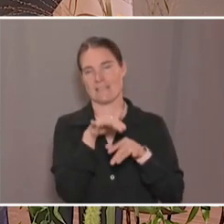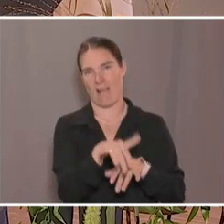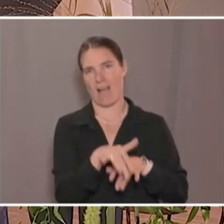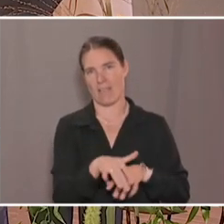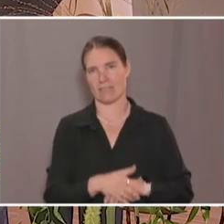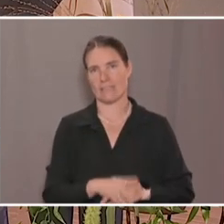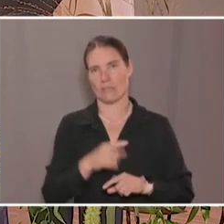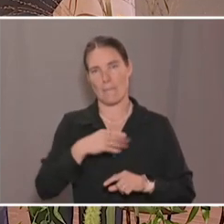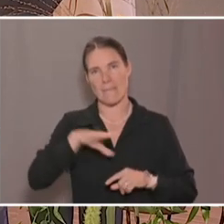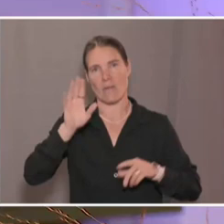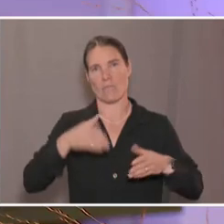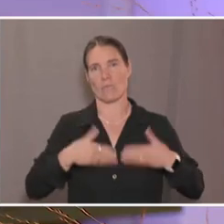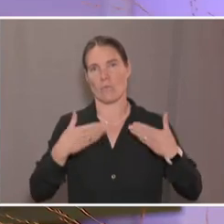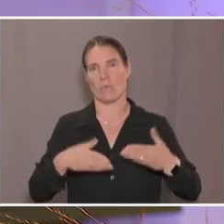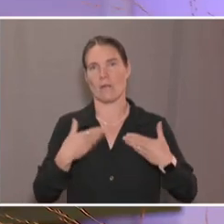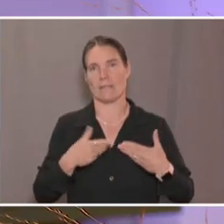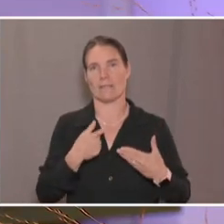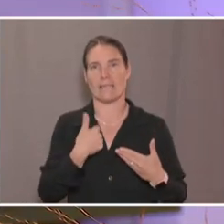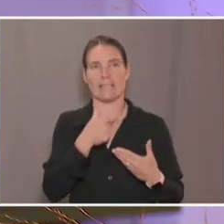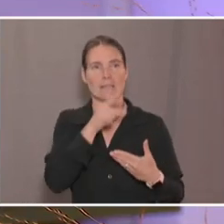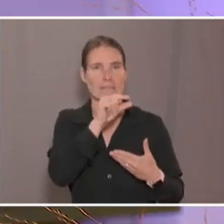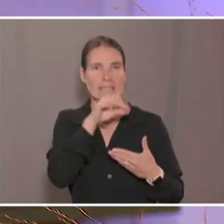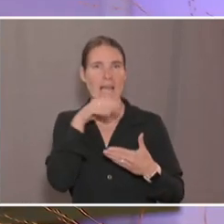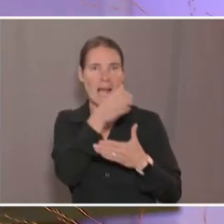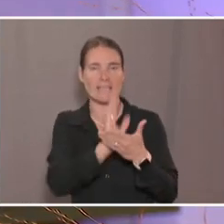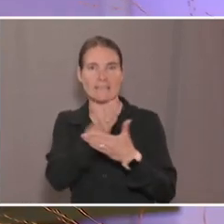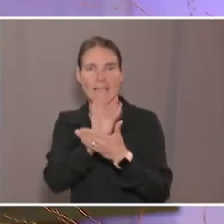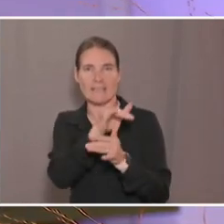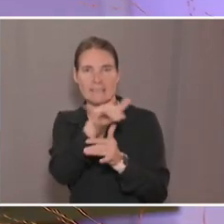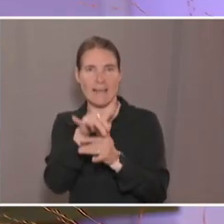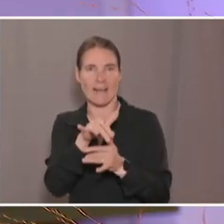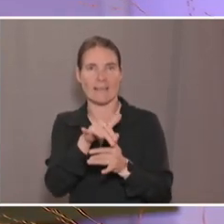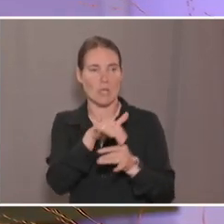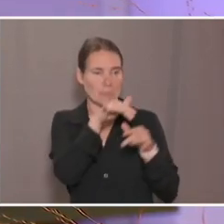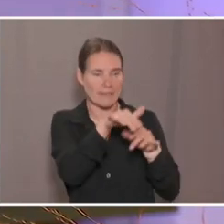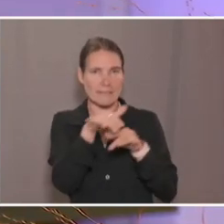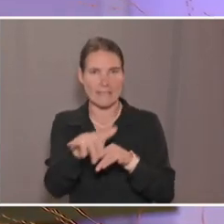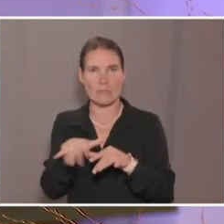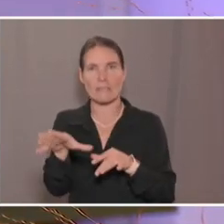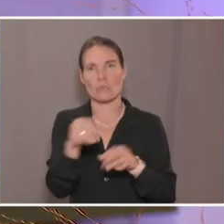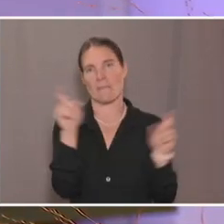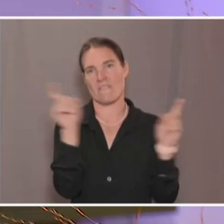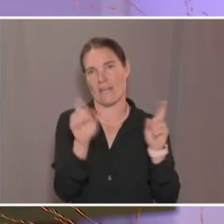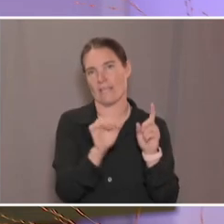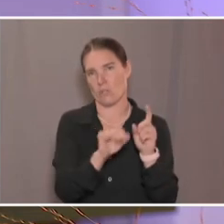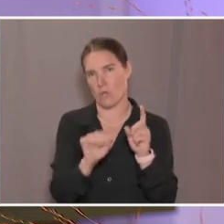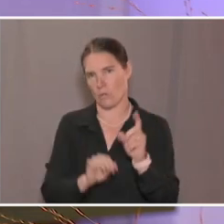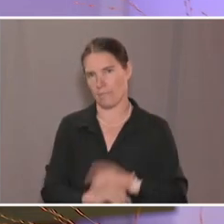ich mich tatsächlich, dass wir diese Veranstaltung heute hier, zumindest in Teilen, in Präsenz miteinander begehen